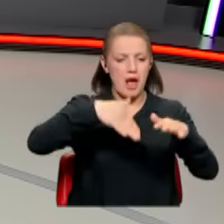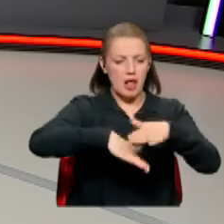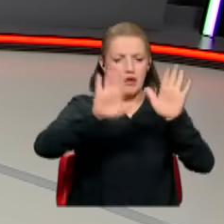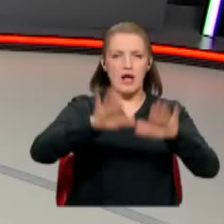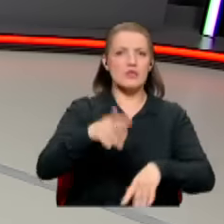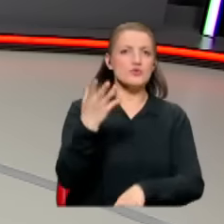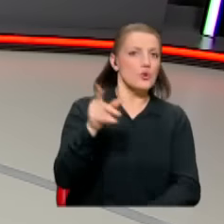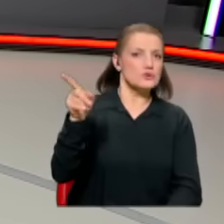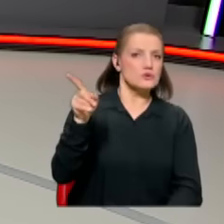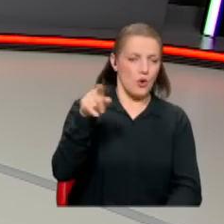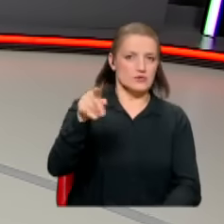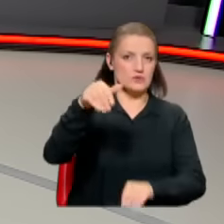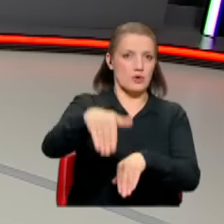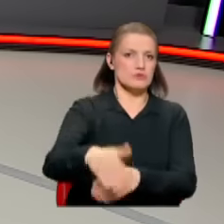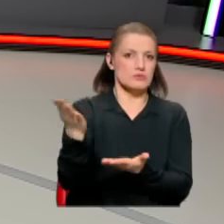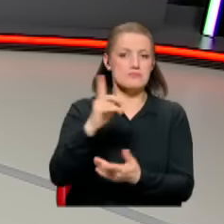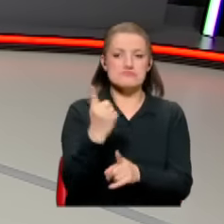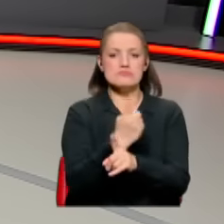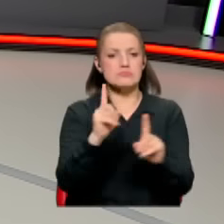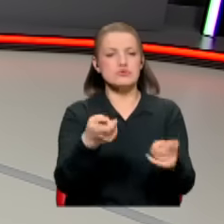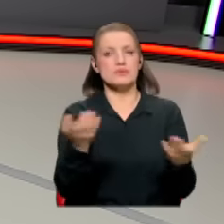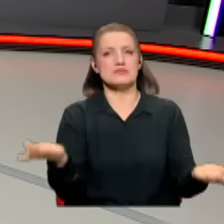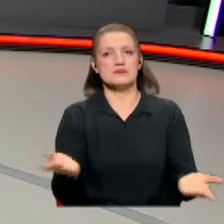da gömdüler oraya. Bir şey bulunamadı.